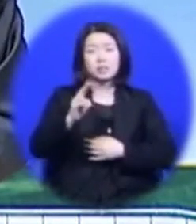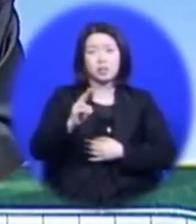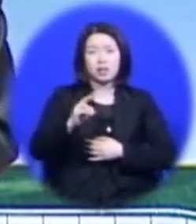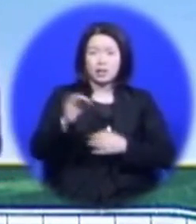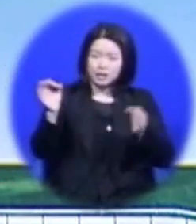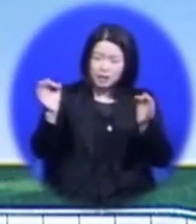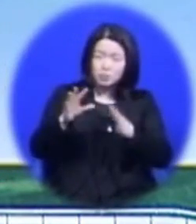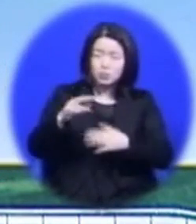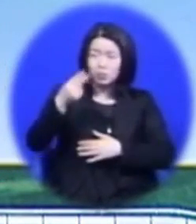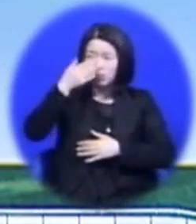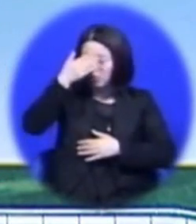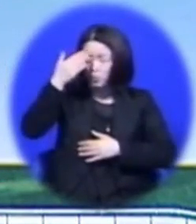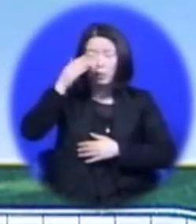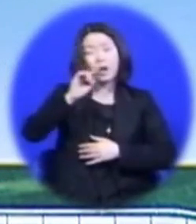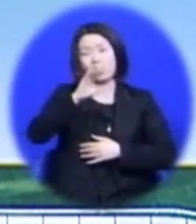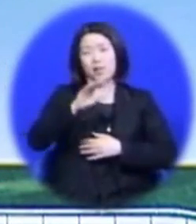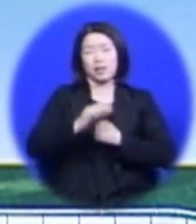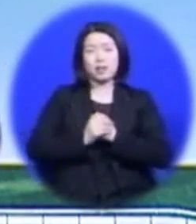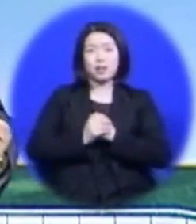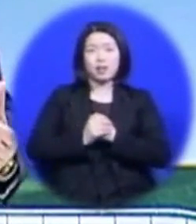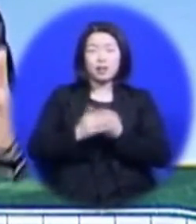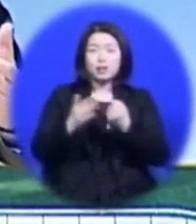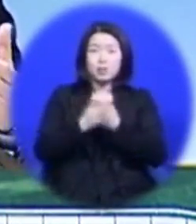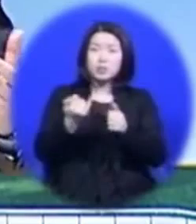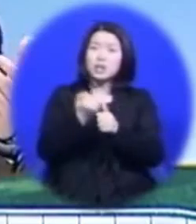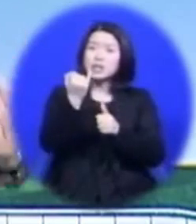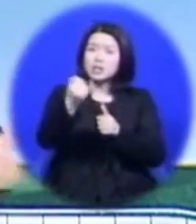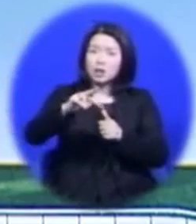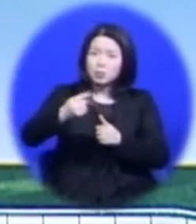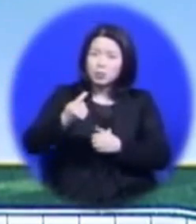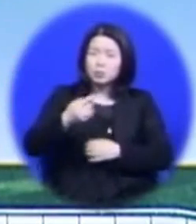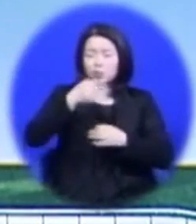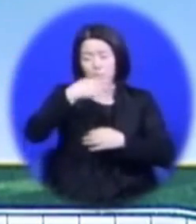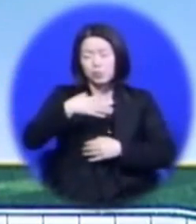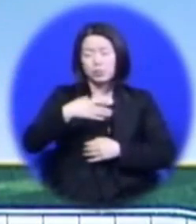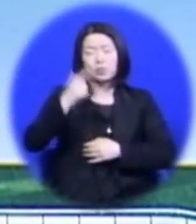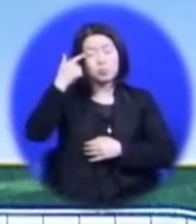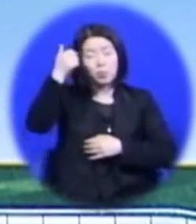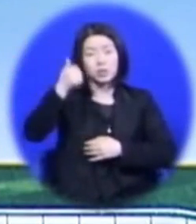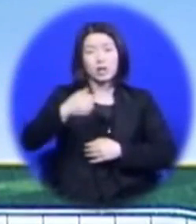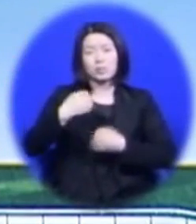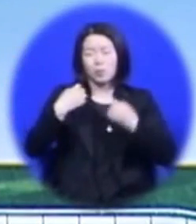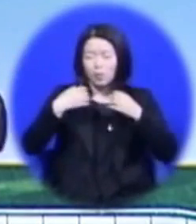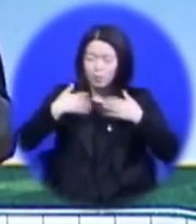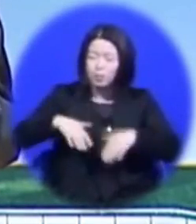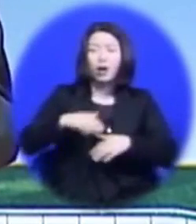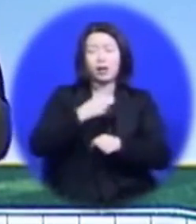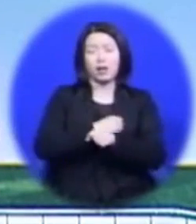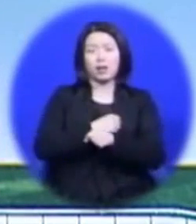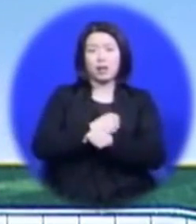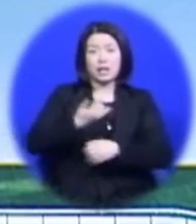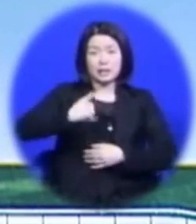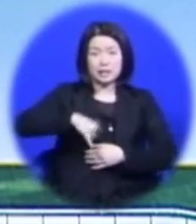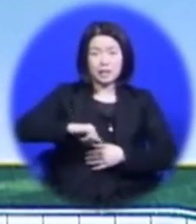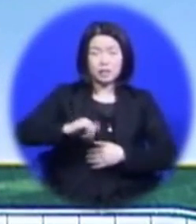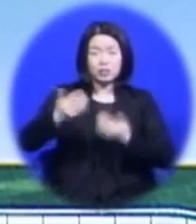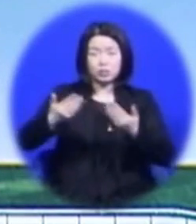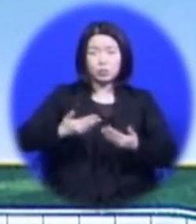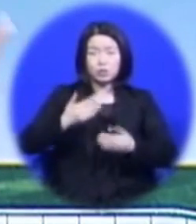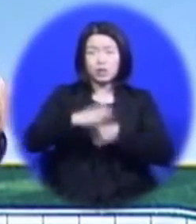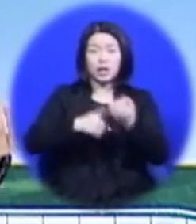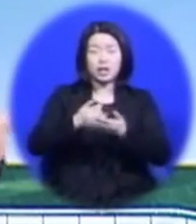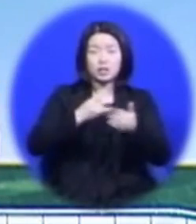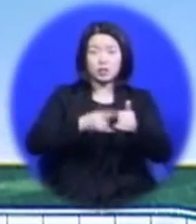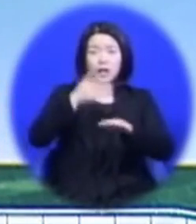눈을 뗄 수가 없었습니다. 사모님도 지치고 목사님도 많이 지쳤습니다. 자녀를 주신 하나님께 감사드렸던 마음이